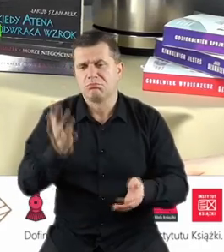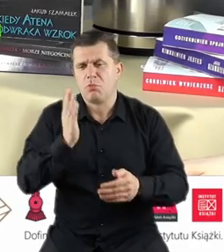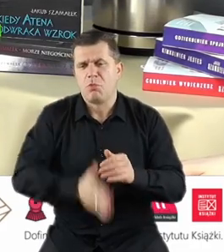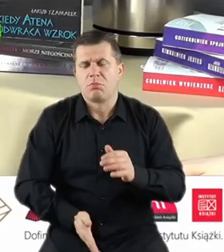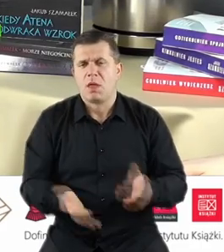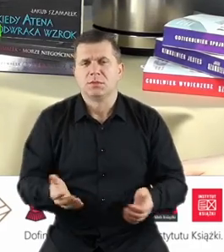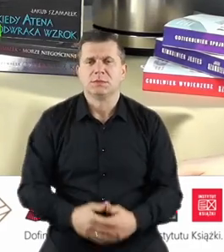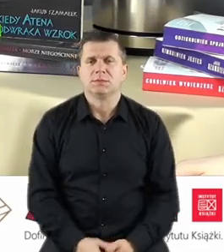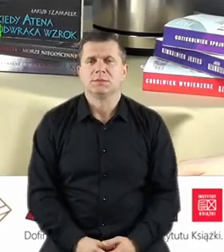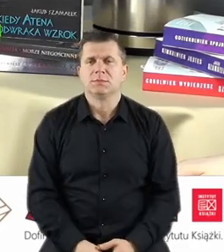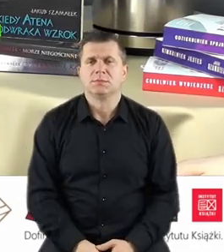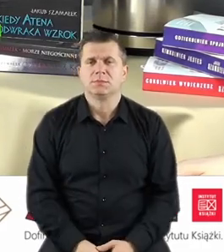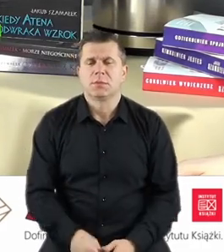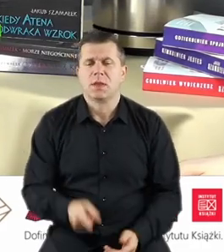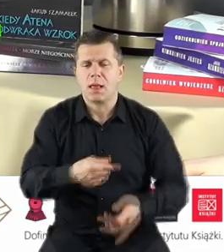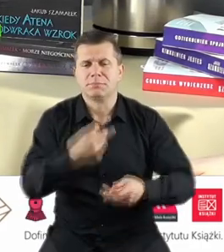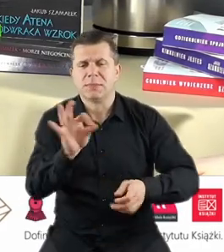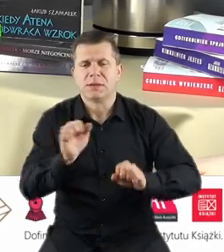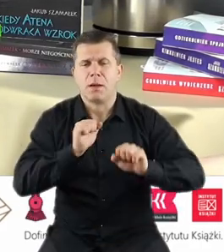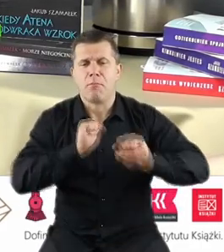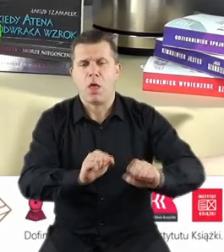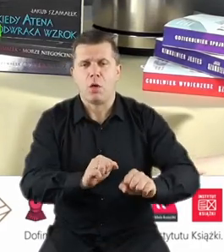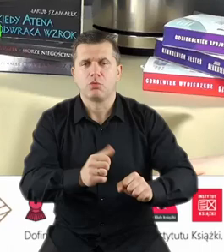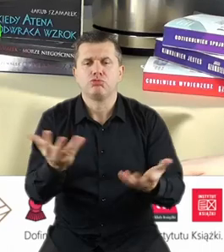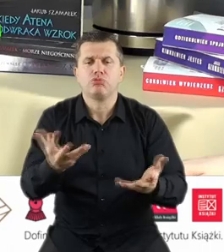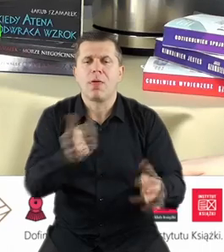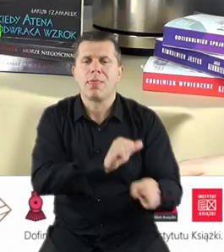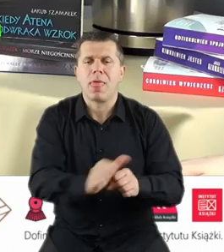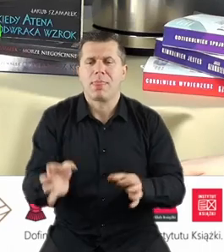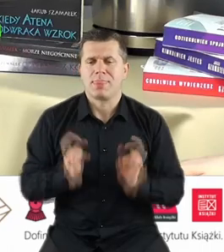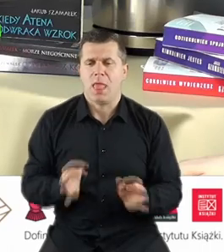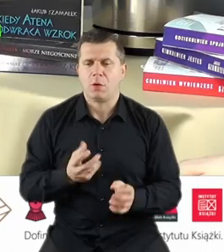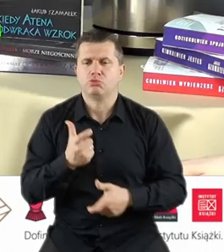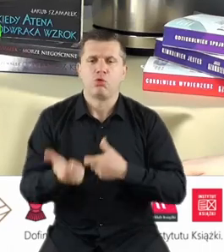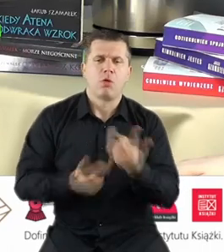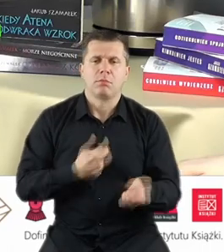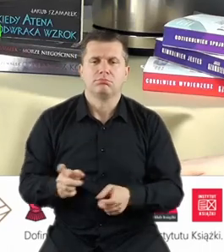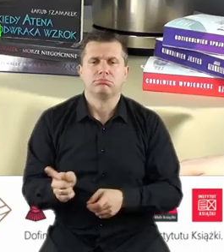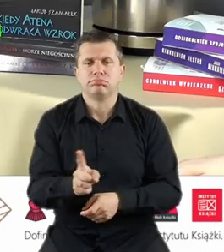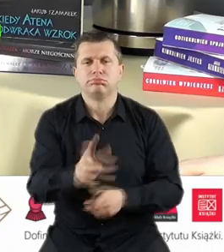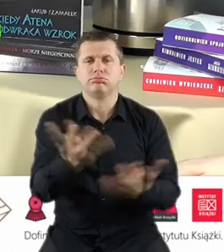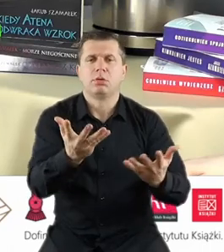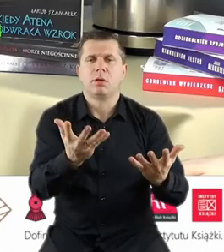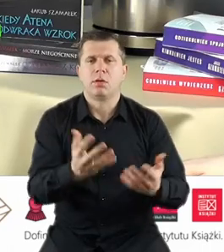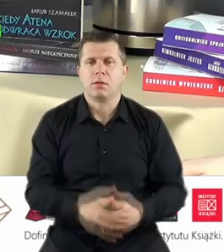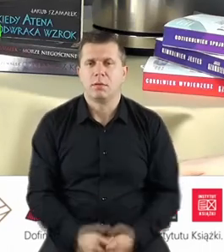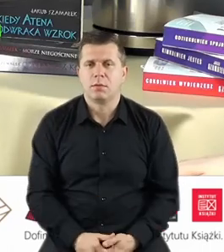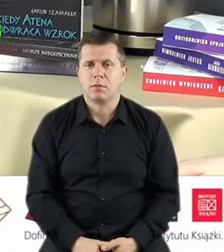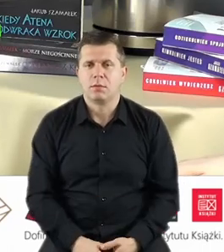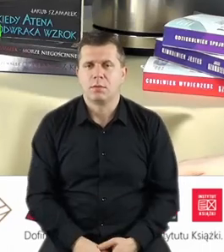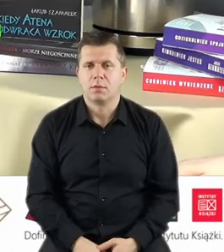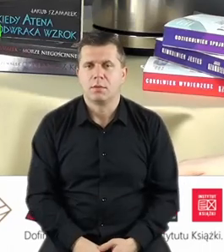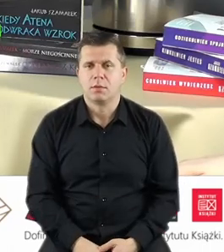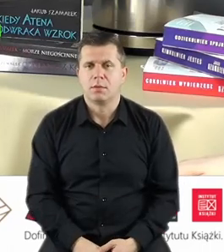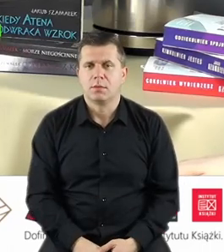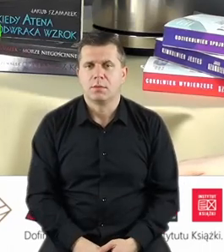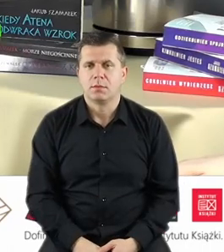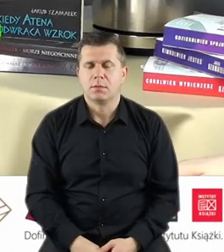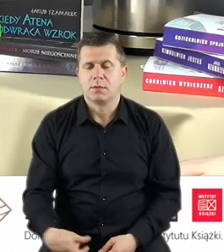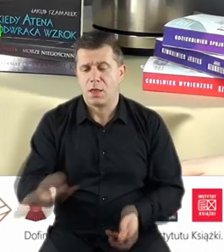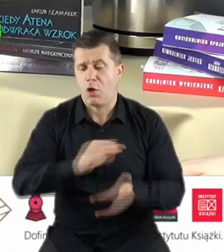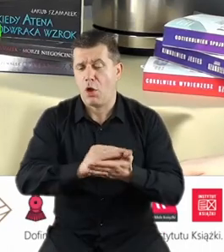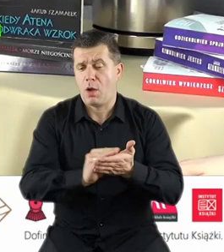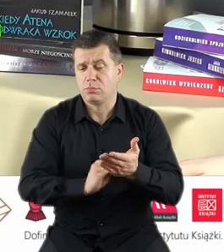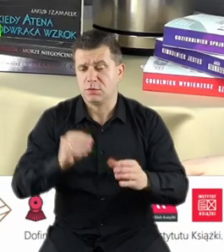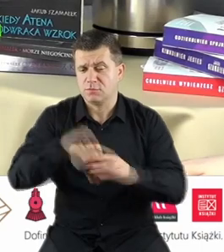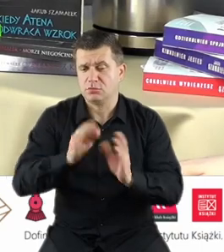że to przynajmniej blokuje śledzenie, gdzie jesteśmy w danym momencie. No bo to jest znowu to jest też coś, co opisuję w książkach, to jest